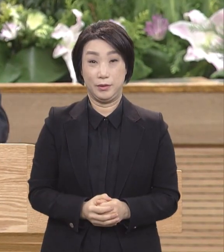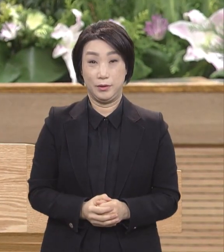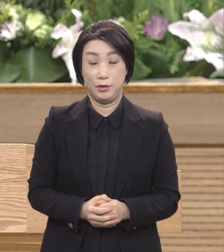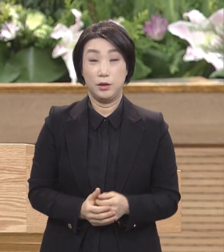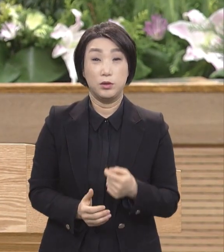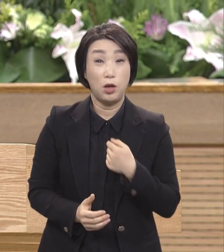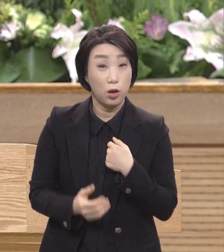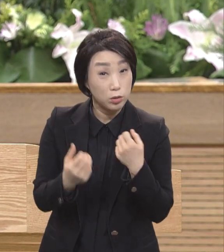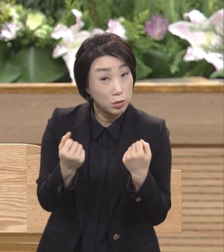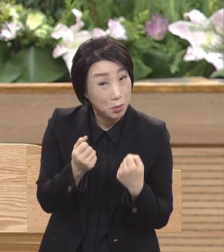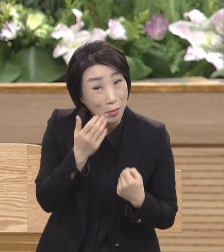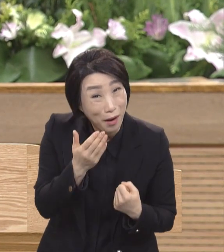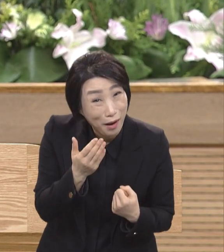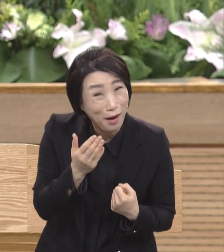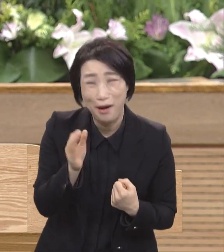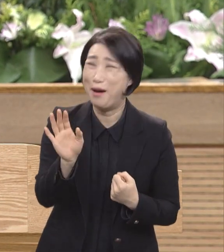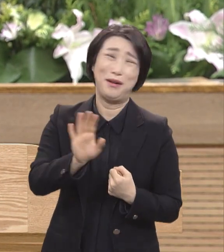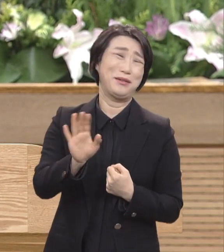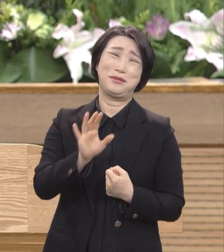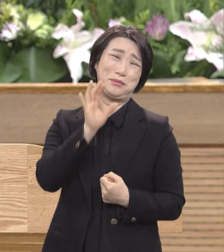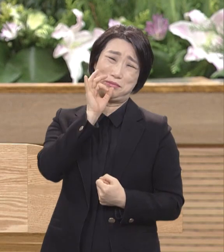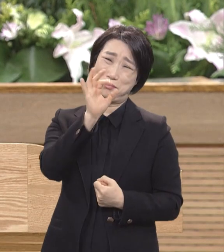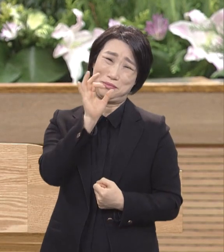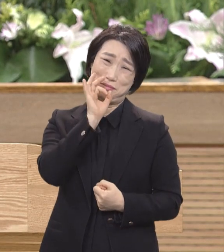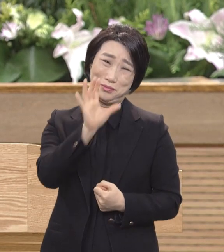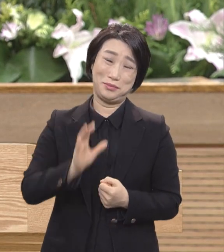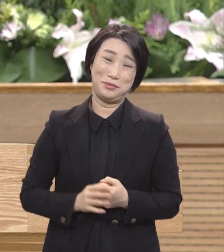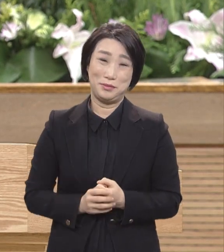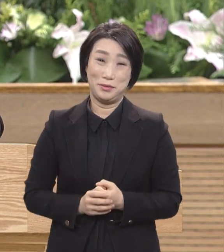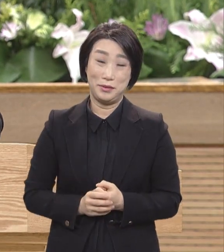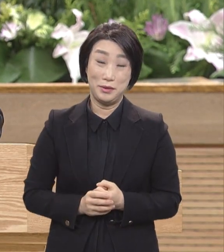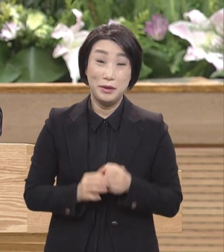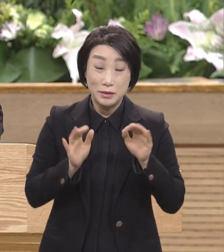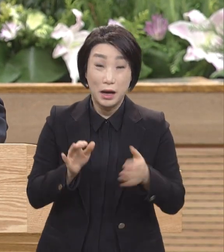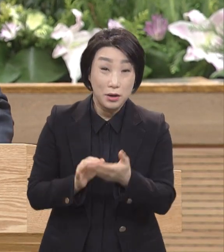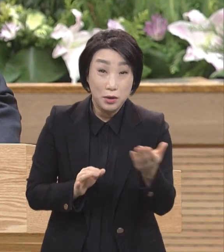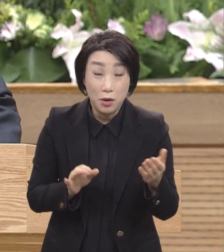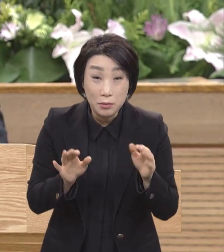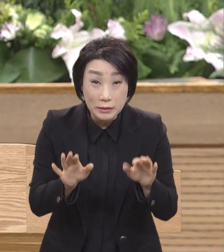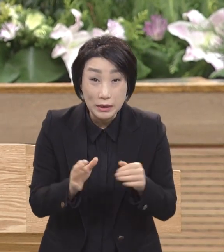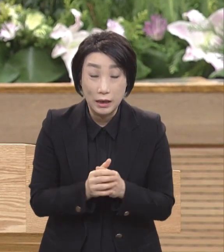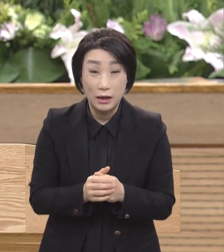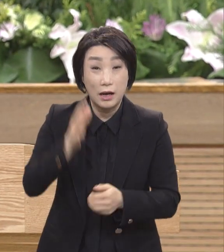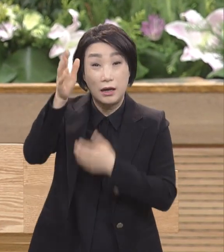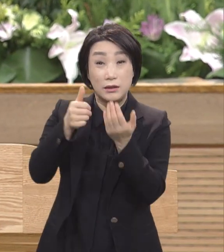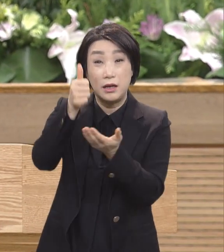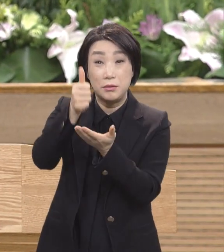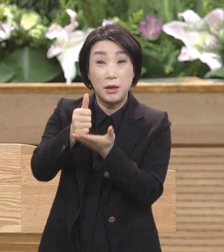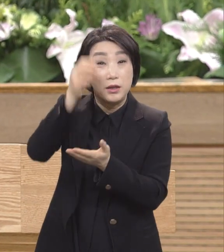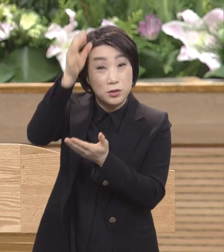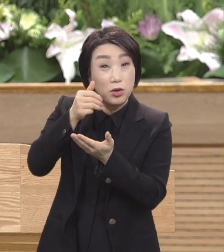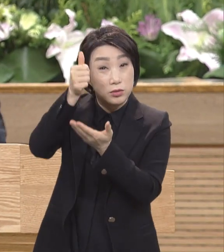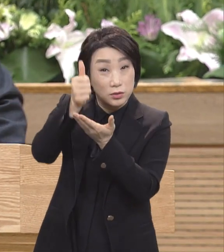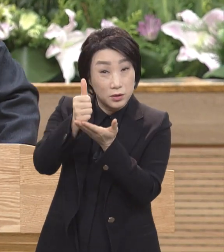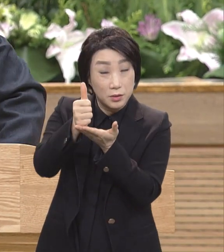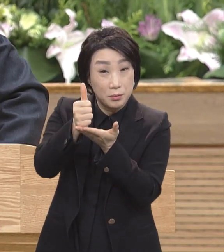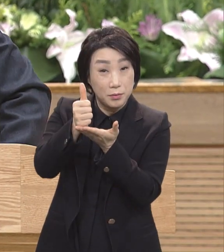그게 내 힘으로 될 수 없는 거예요. 그건 반드시 하나님의